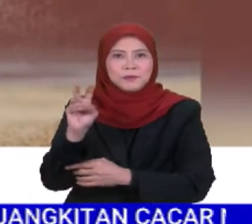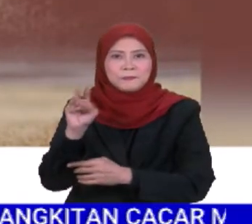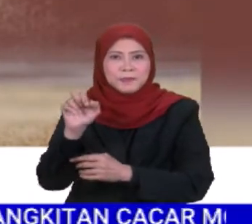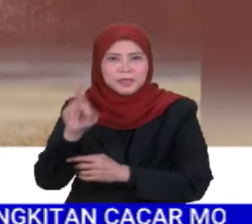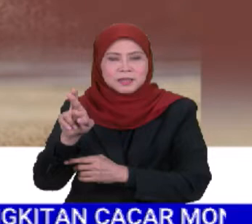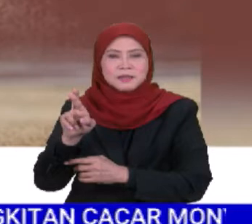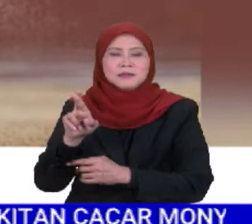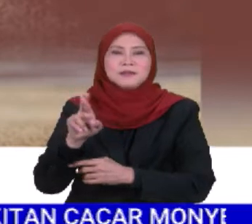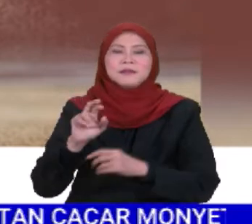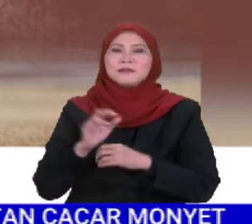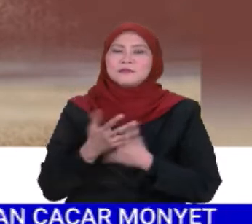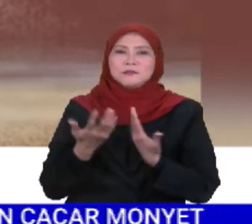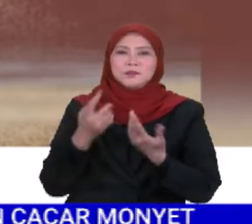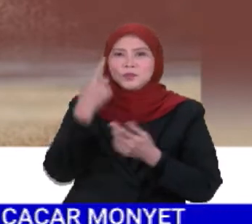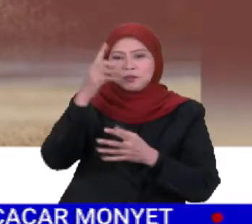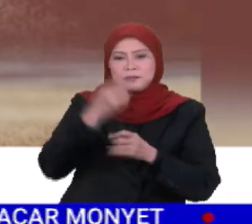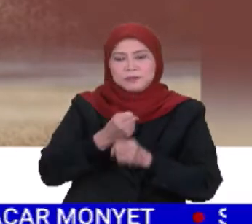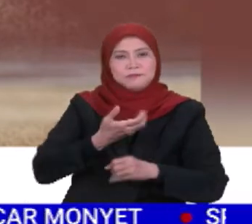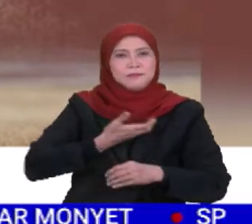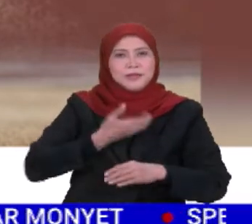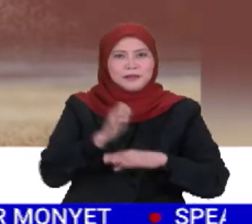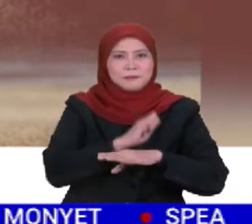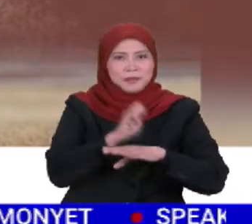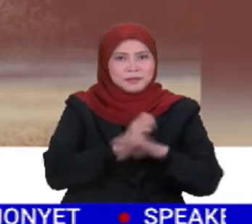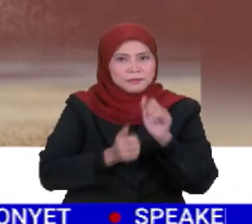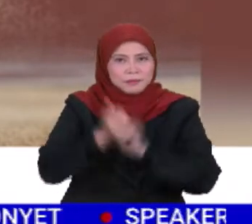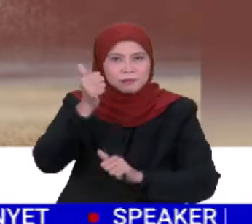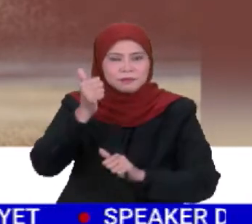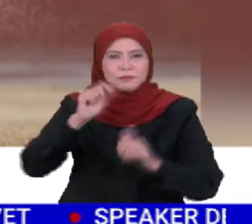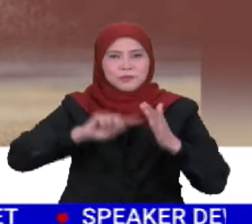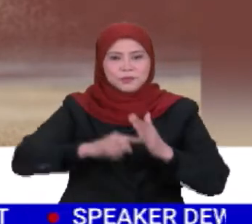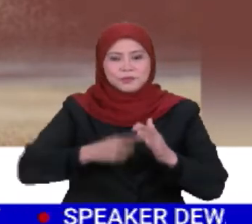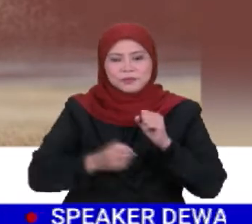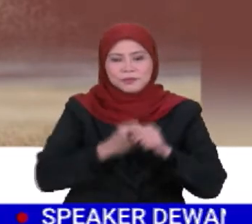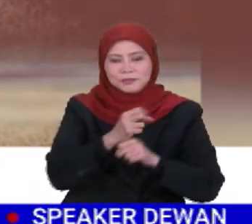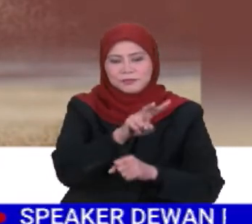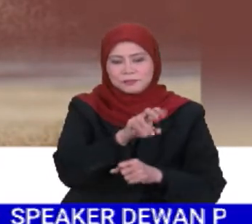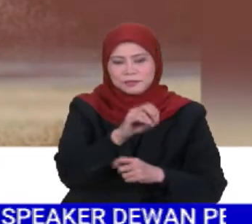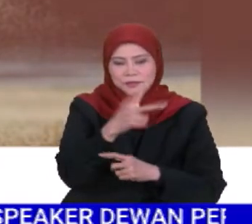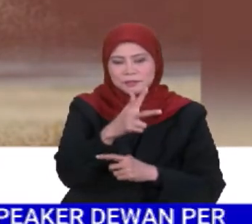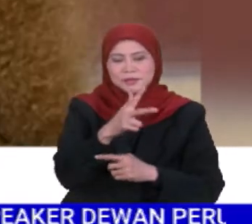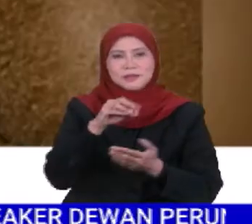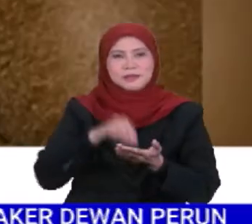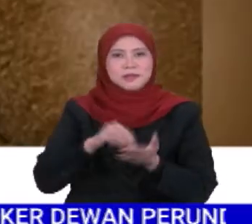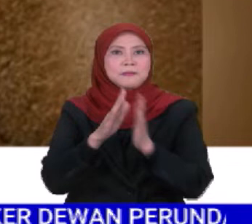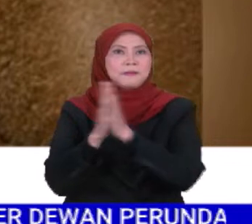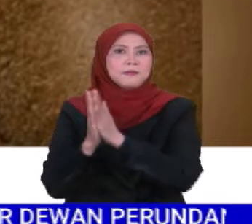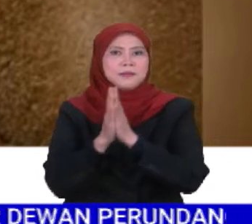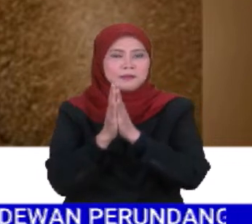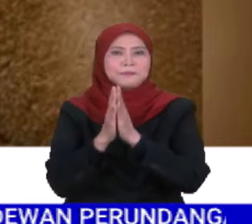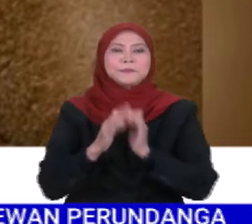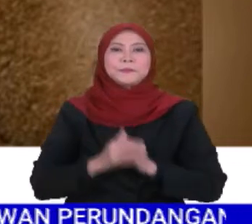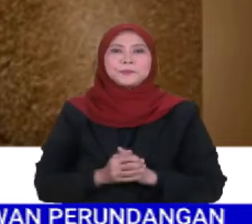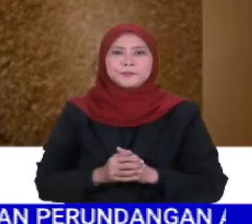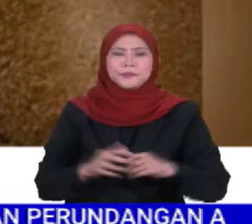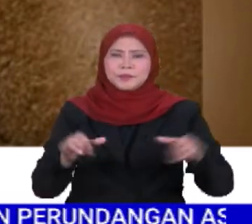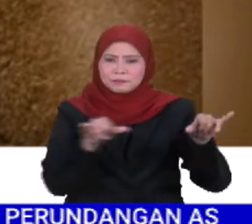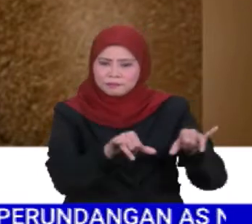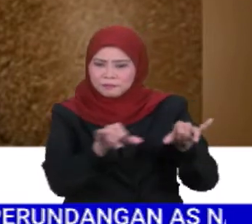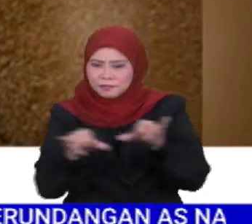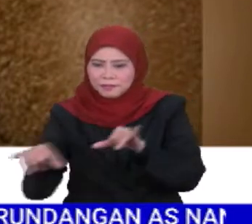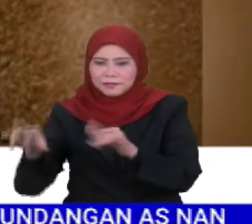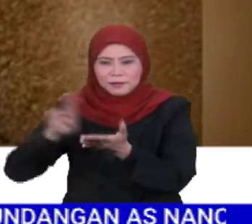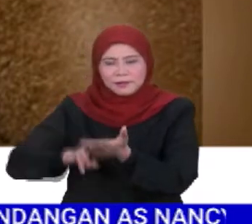stadion Manahan untuk mempertahan pinggir Mas yang dimenangi nya sejak edisi 2013 di Myanmar walaupun jarak yang